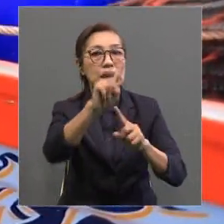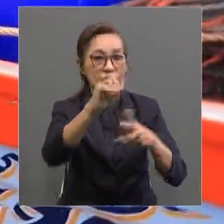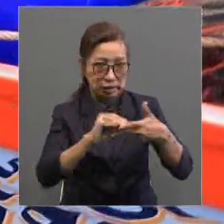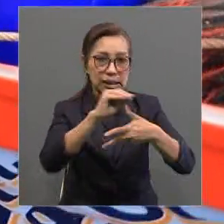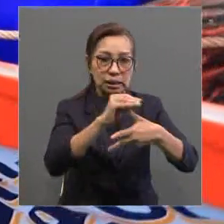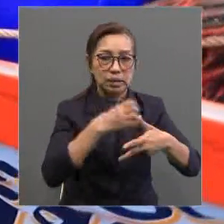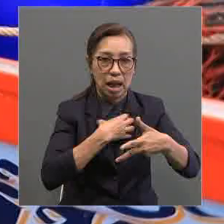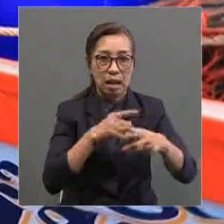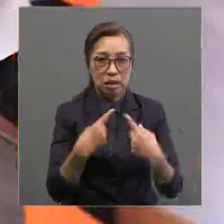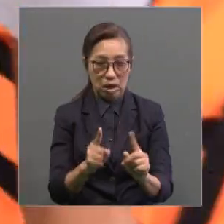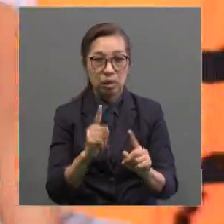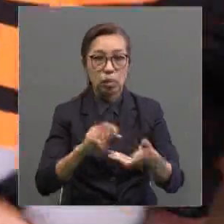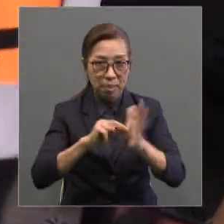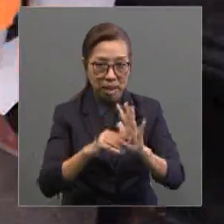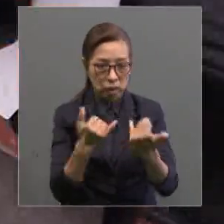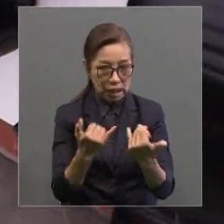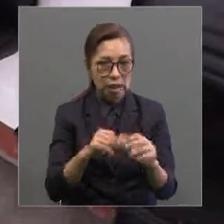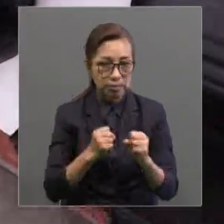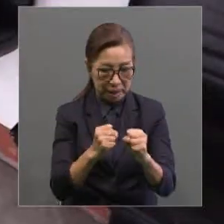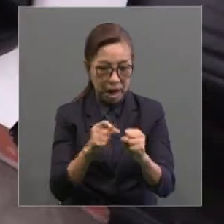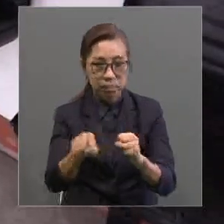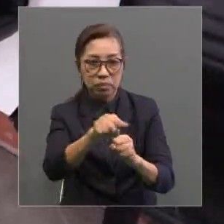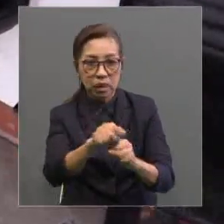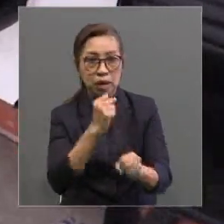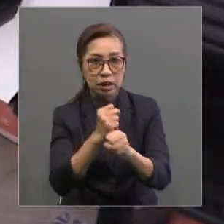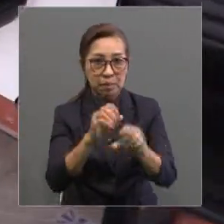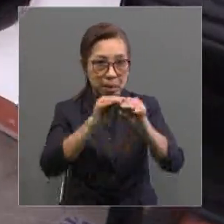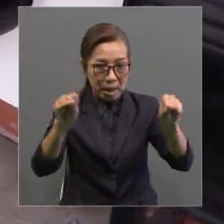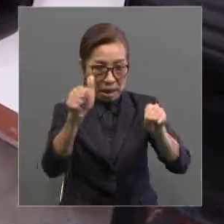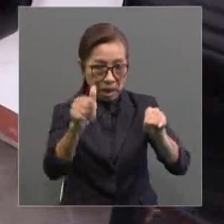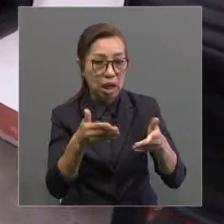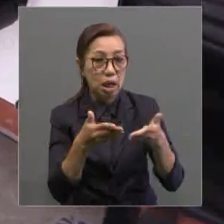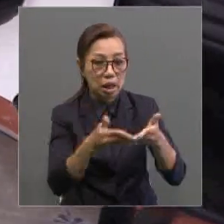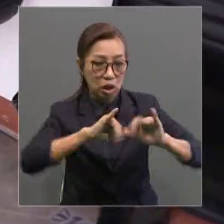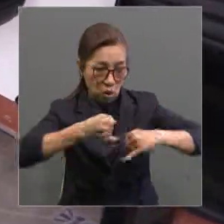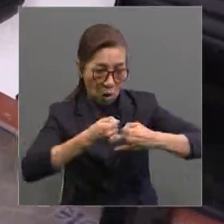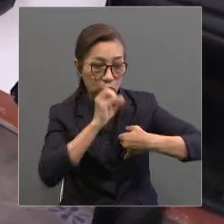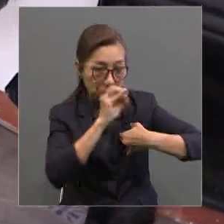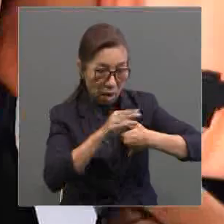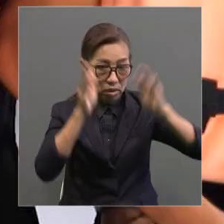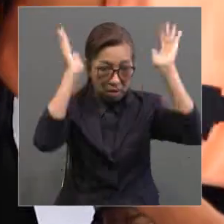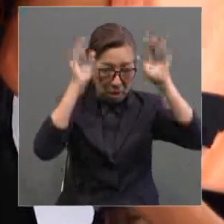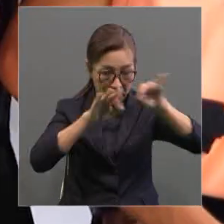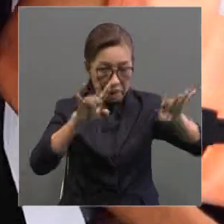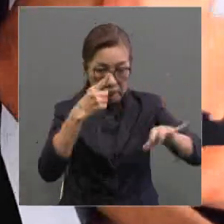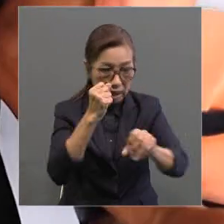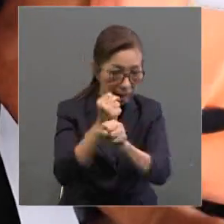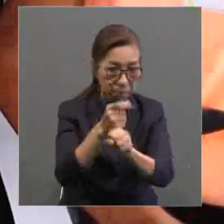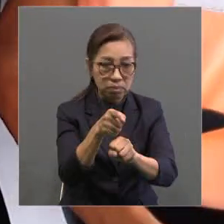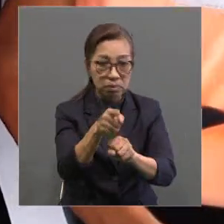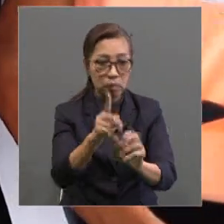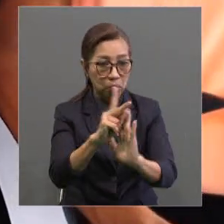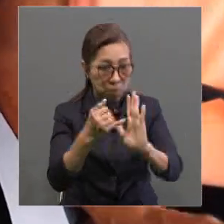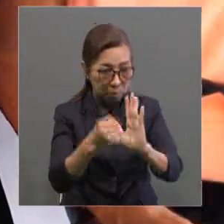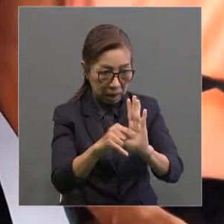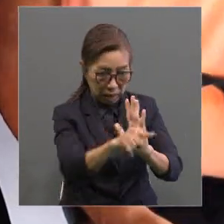ฐานการปฏิบัตินะครับทำความเข้าใจกับเจ้าของเรือนะครับก็คือประชาสัมพันธ์นำการจับกุมนะครับว่าเขา